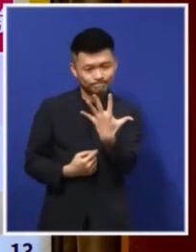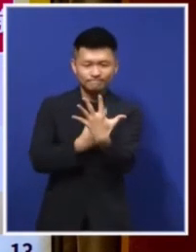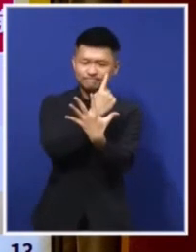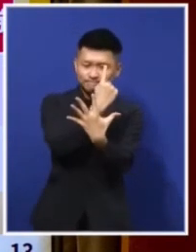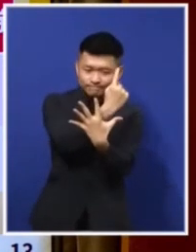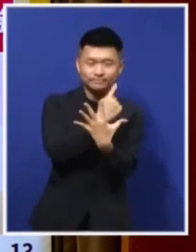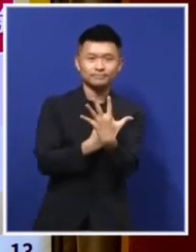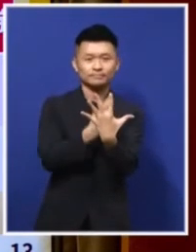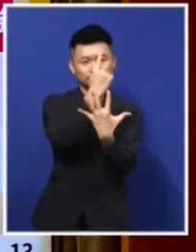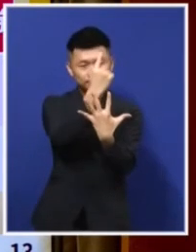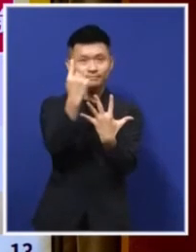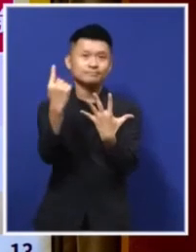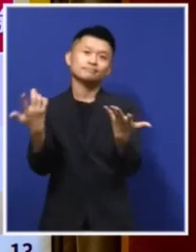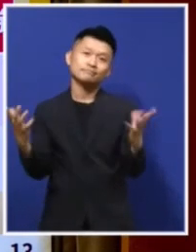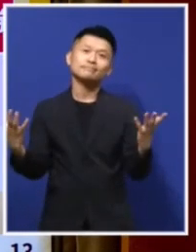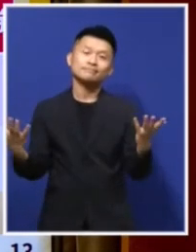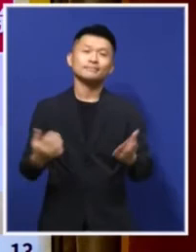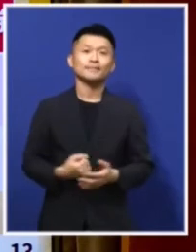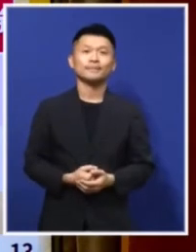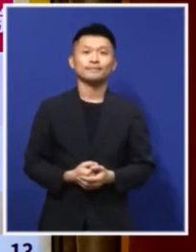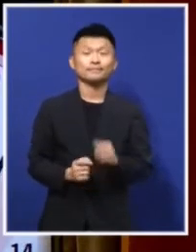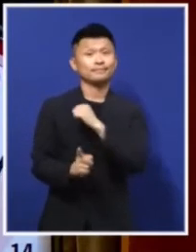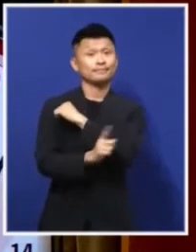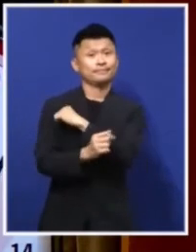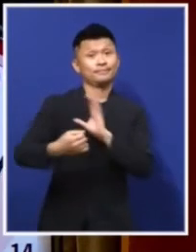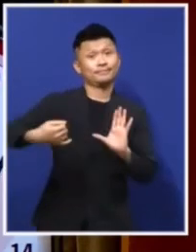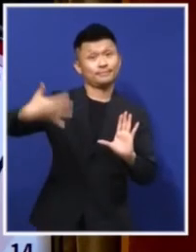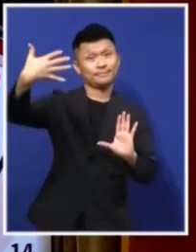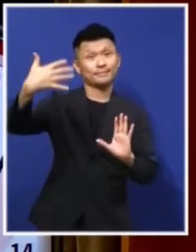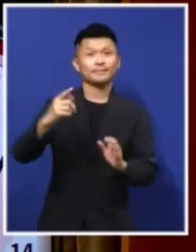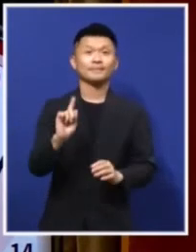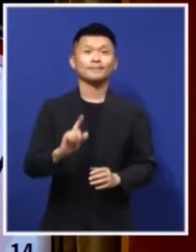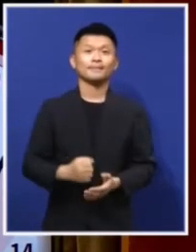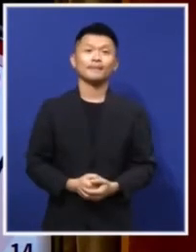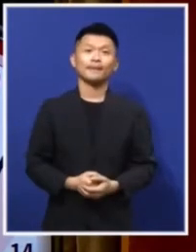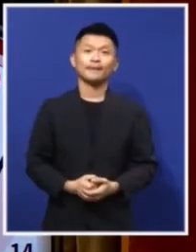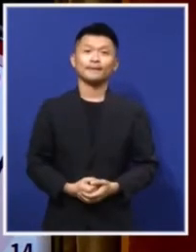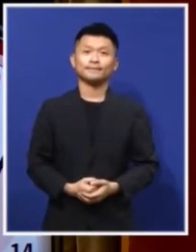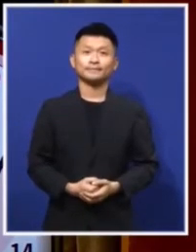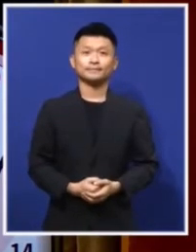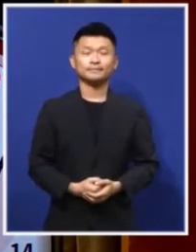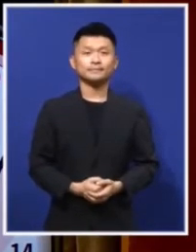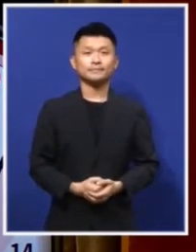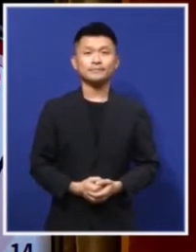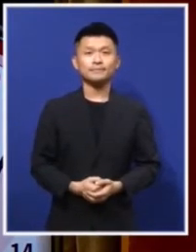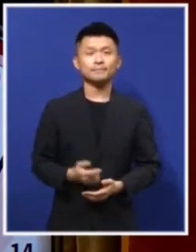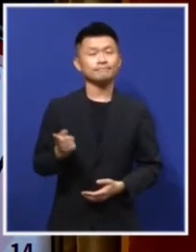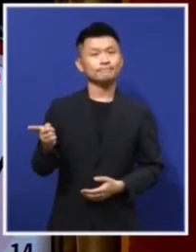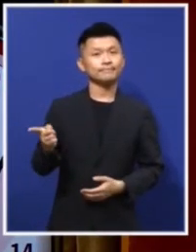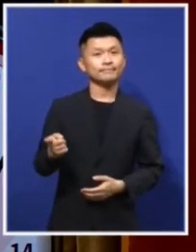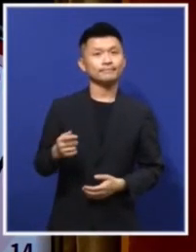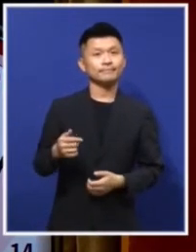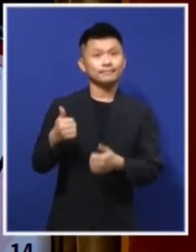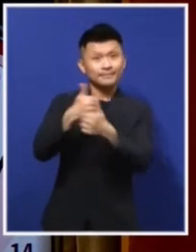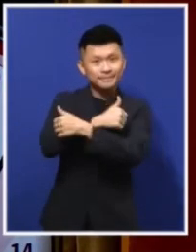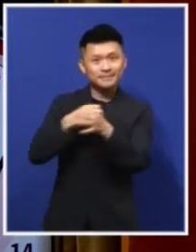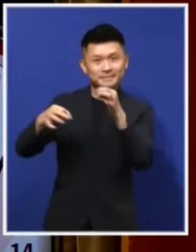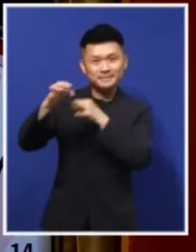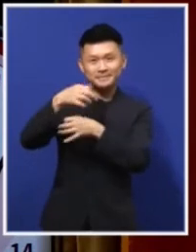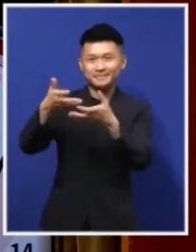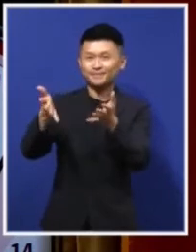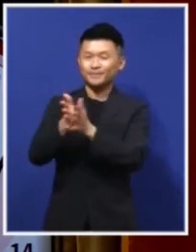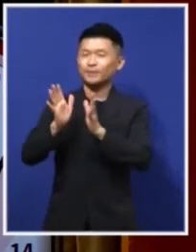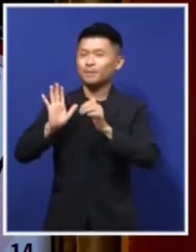是这样。那我们再最后一张。最后一张，这边就是特别要帮经济部打个广